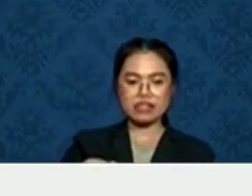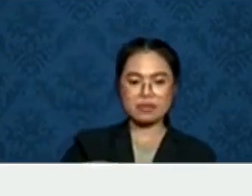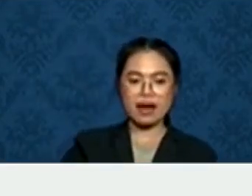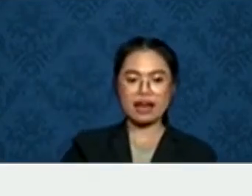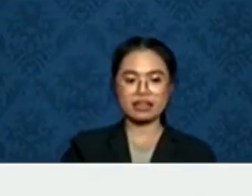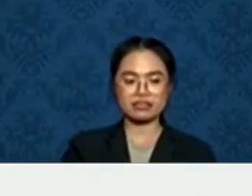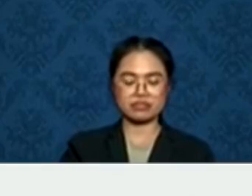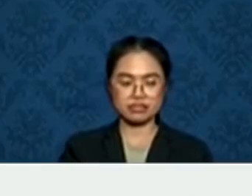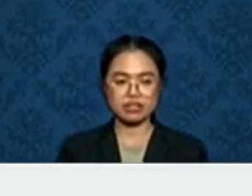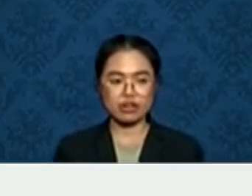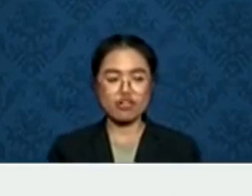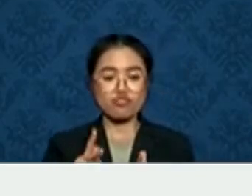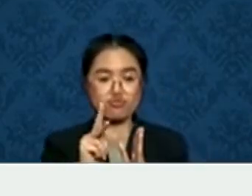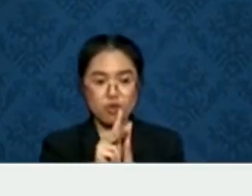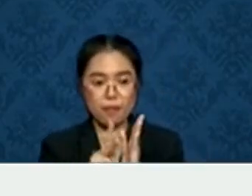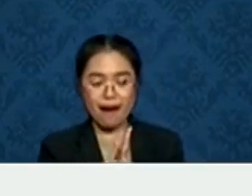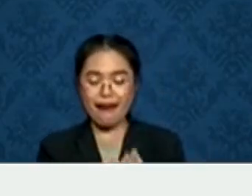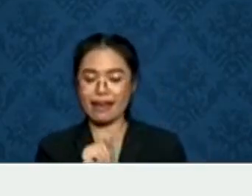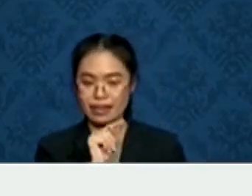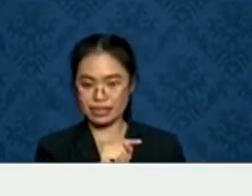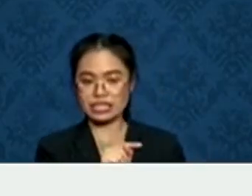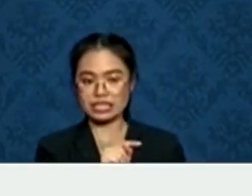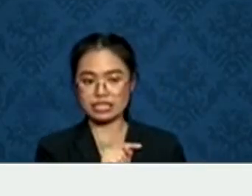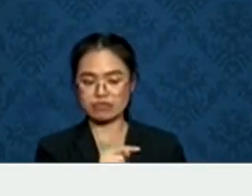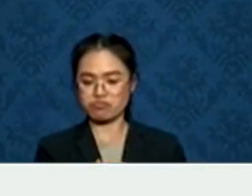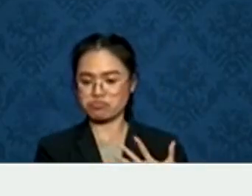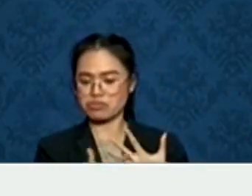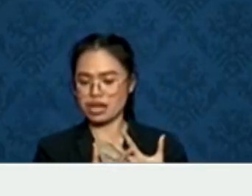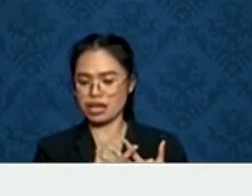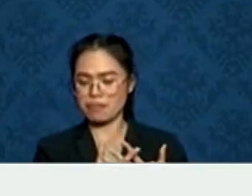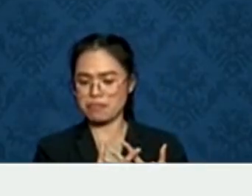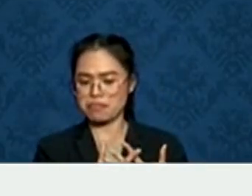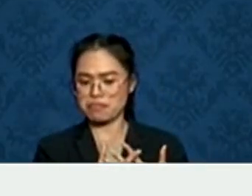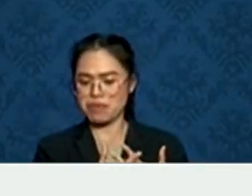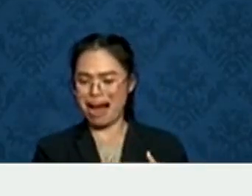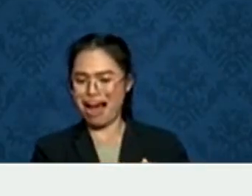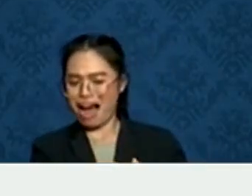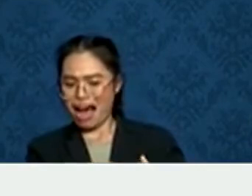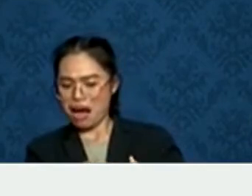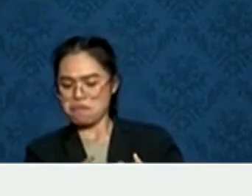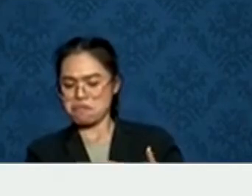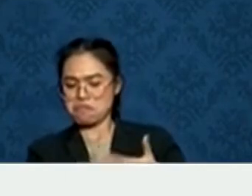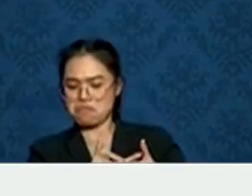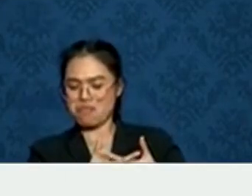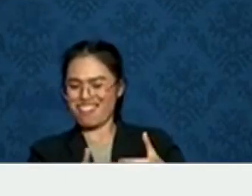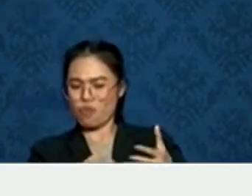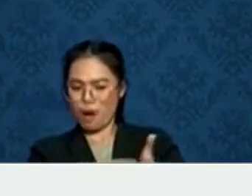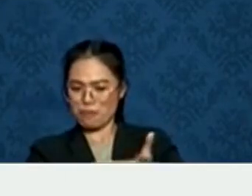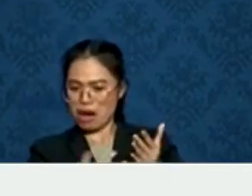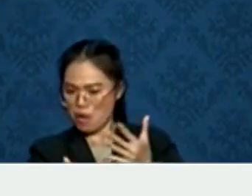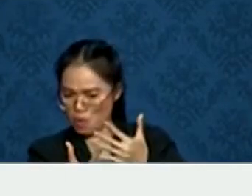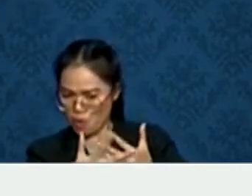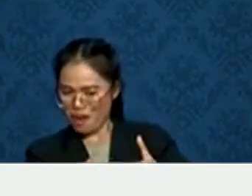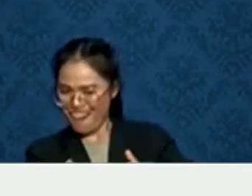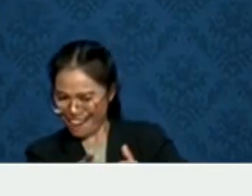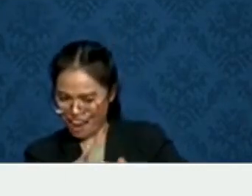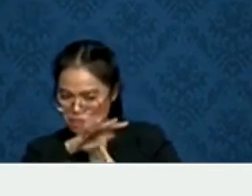ว่าในกฎหมายฉบับนี้ราชทัณฑ์ไม่ใช่สถานที่ฆ่าคนราชทัณฑ์ไม่ใช่สถานที่